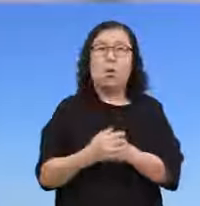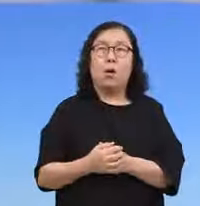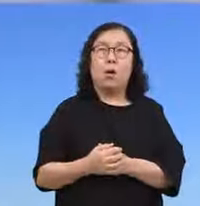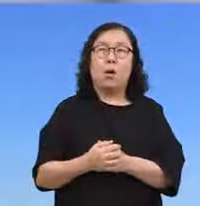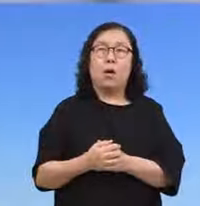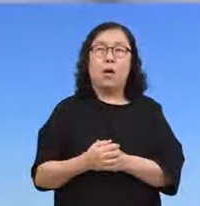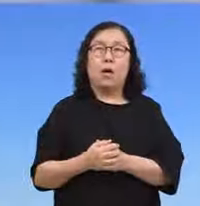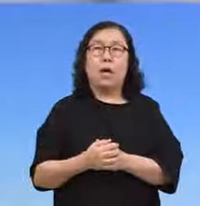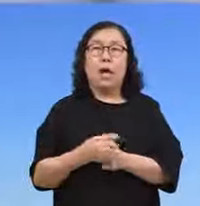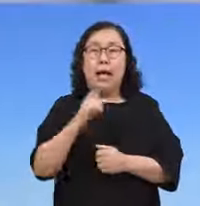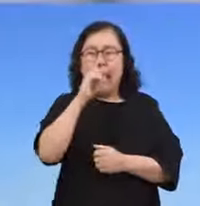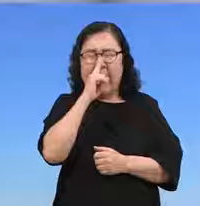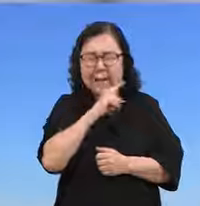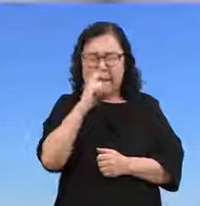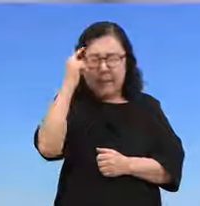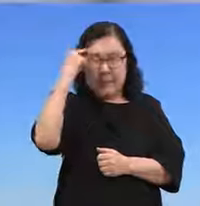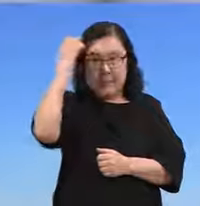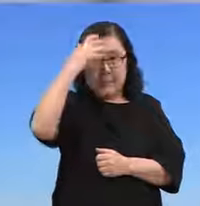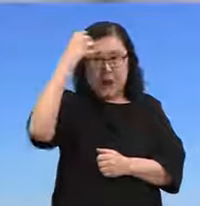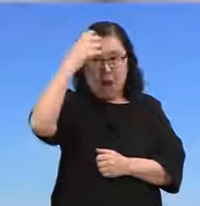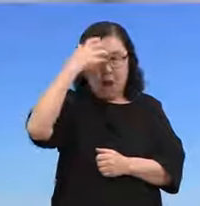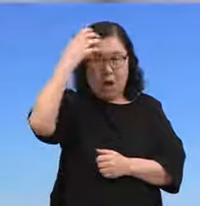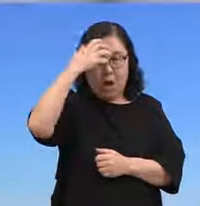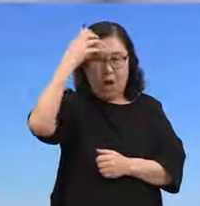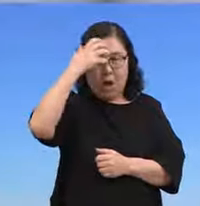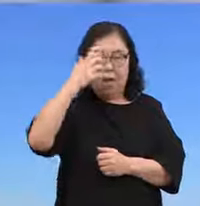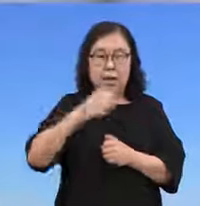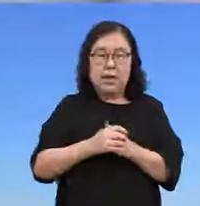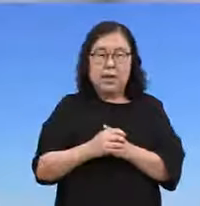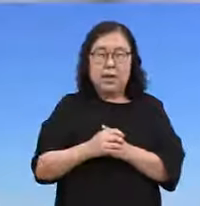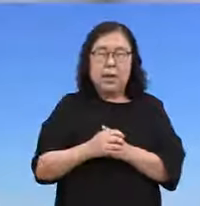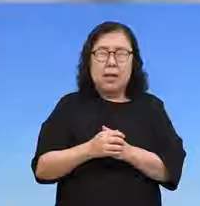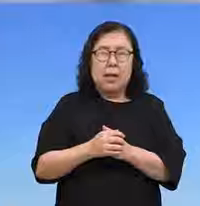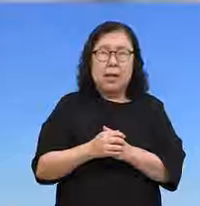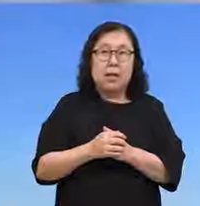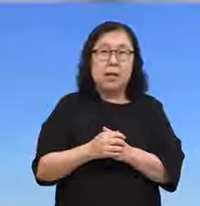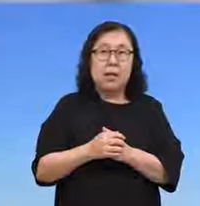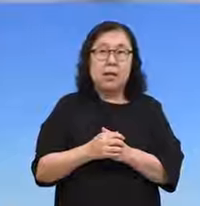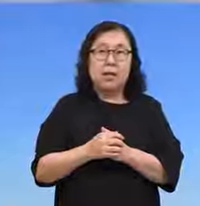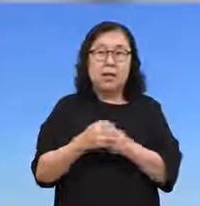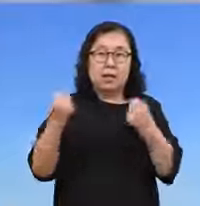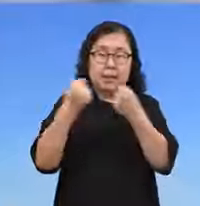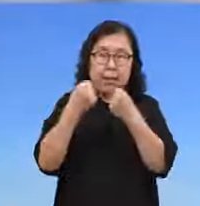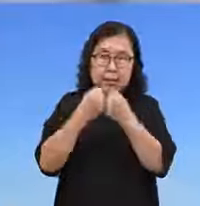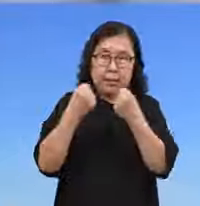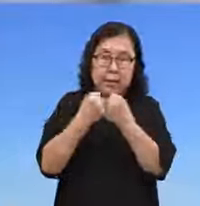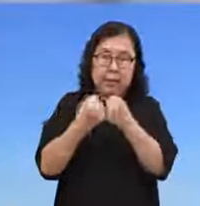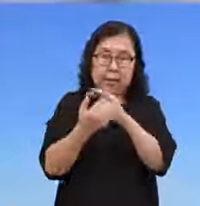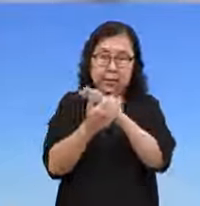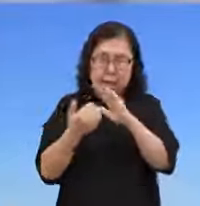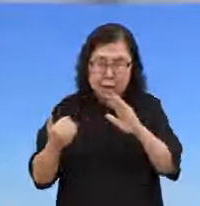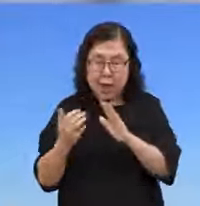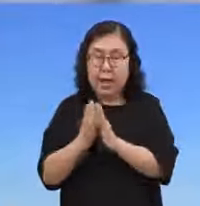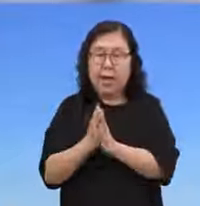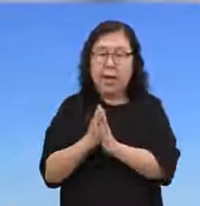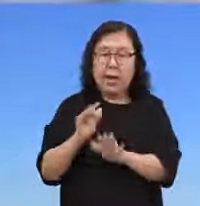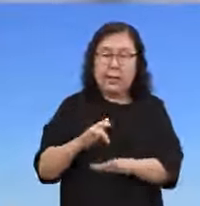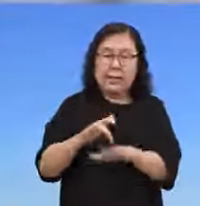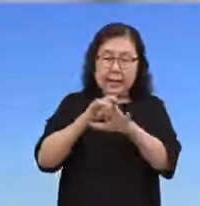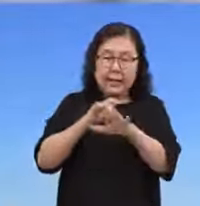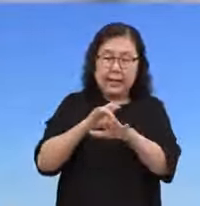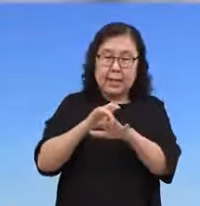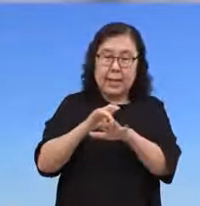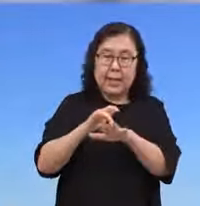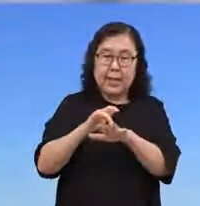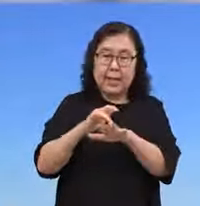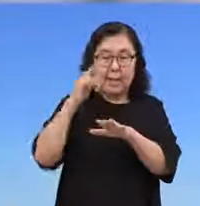악한 영들을 상대함이라는 말씀 앞에 혈과 육, 그 사람을 상대하는 게 아니라고 명시했냐면은 이 사단의 주